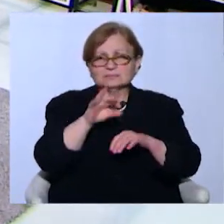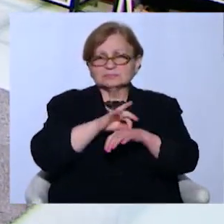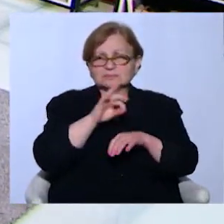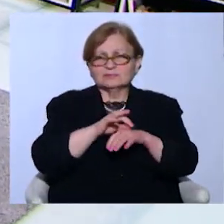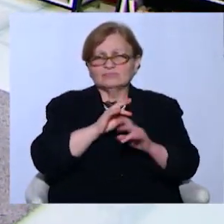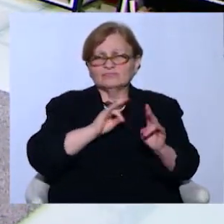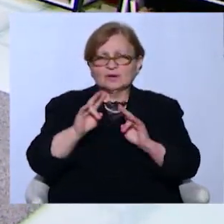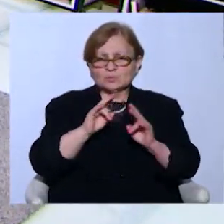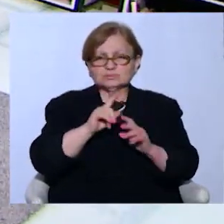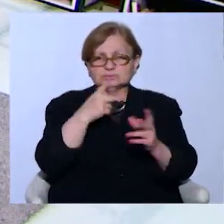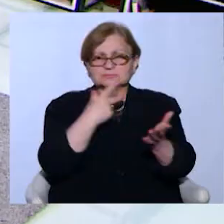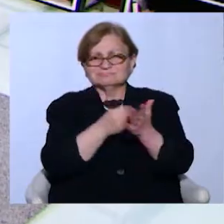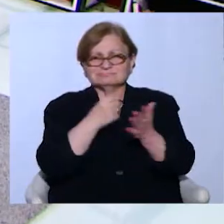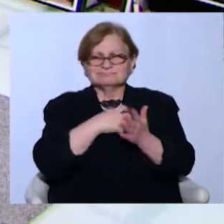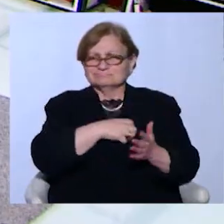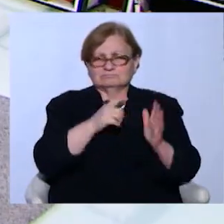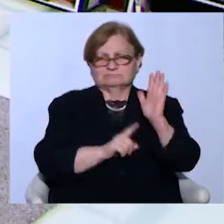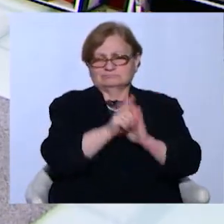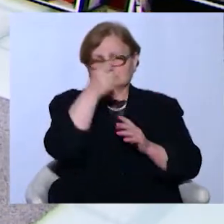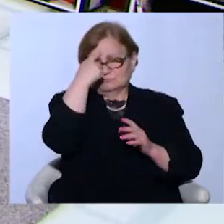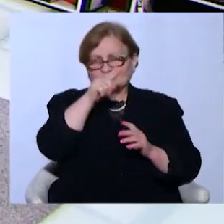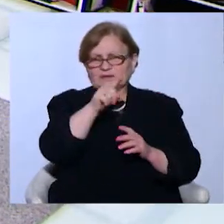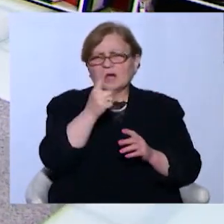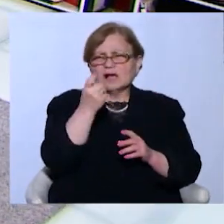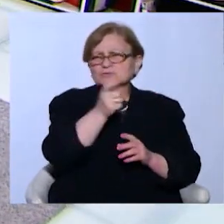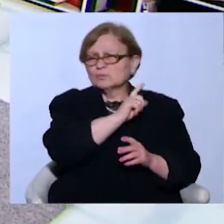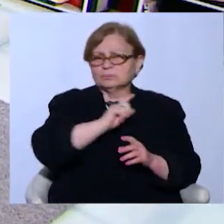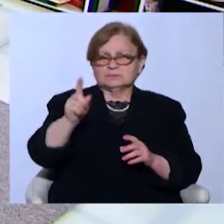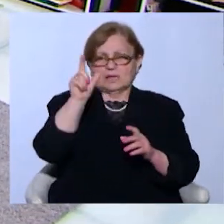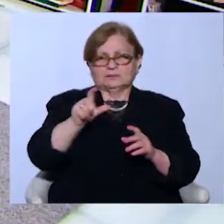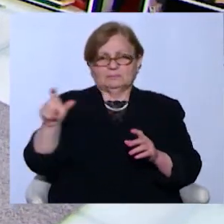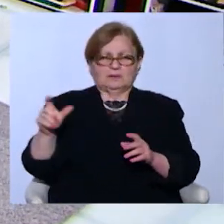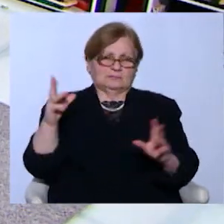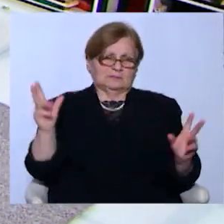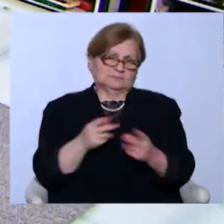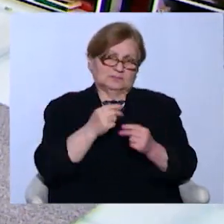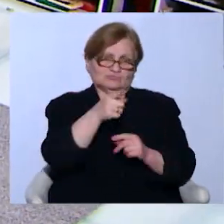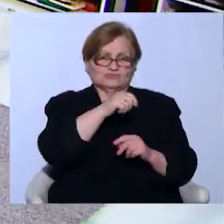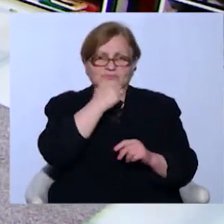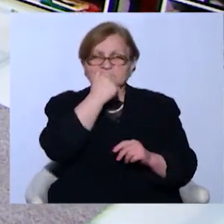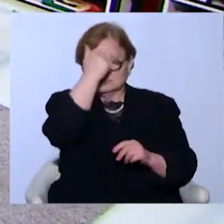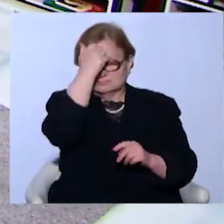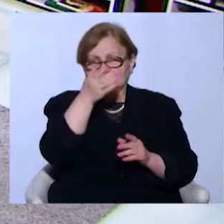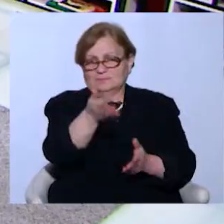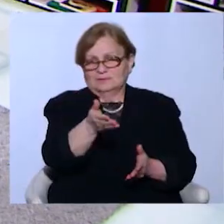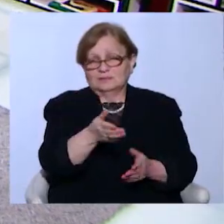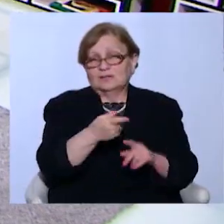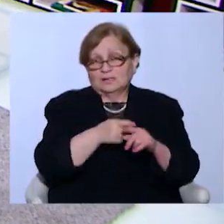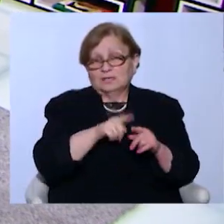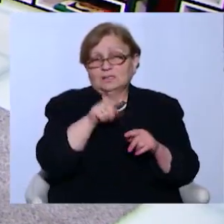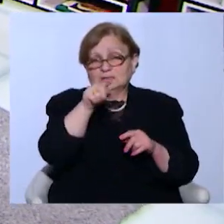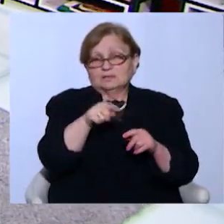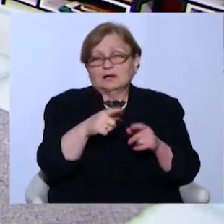ასობით მილიონობით ადამიანის ცხოვრება გადაარჩინა ბოლო 90 წლის განმავლობაში. ეხლა განვიხილოთ ამ